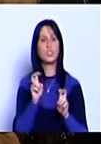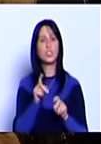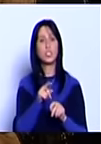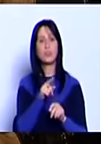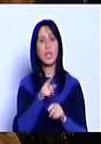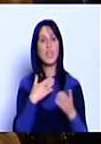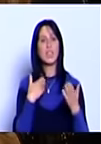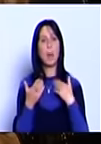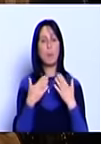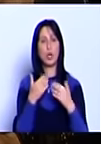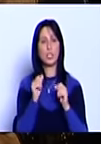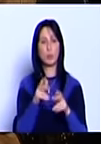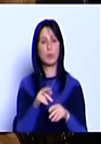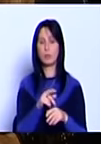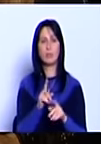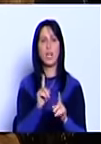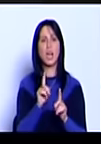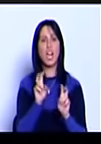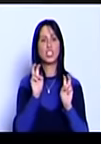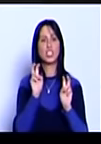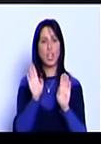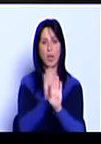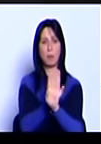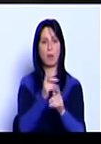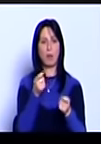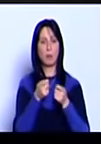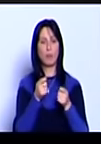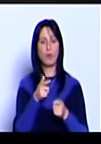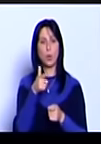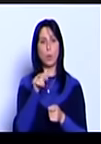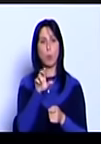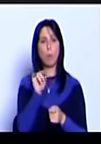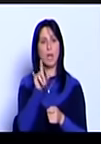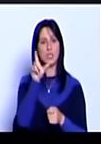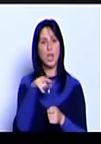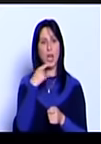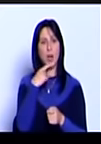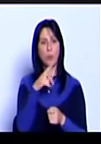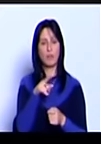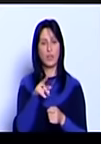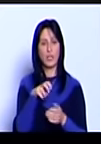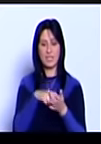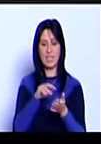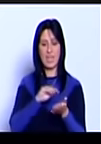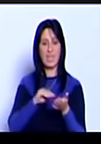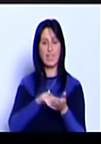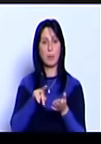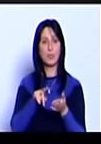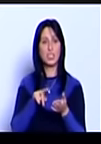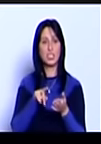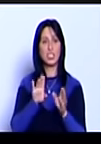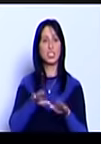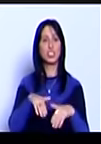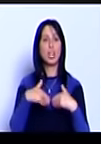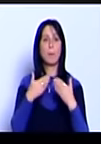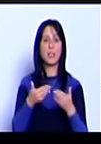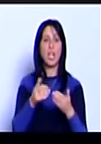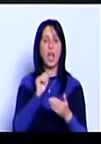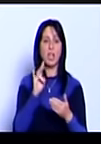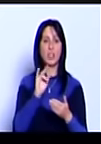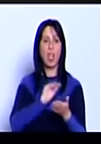შეეხება დამოკიდებულება პრეზიდენტთან? არაფორმალურ მართლობას რა შეეხება? გუბაზი რასაც ამბობს, ხო? წერილის დამწერი, ან შემომთავაზებელი, ან